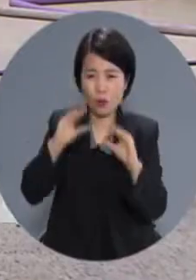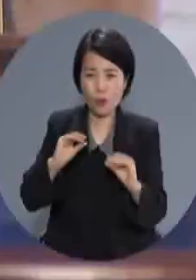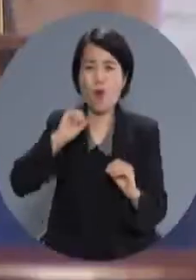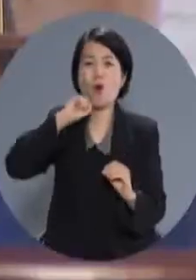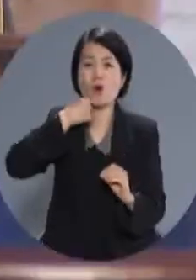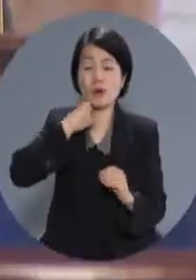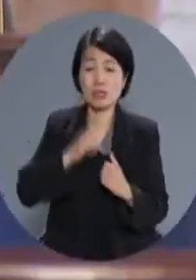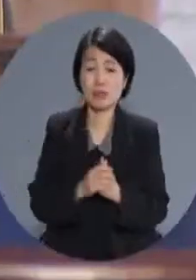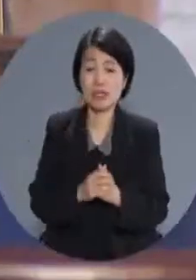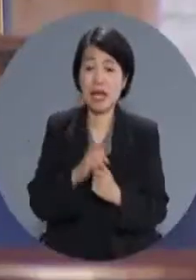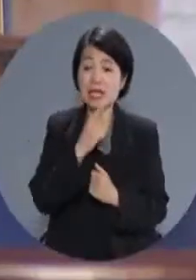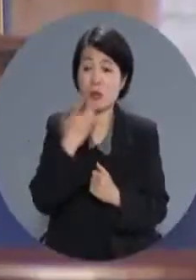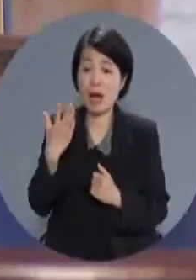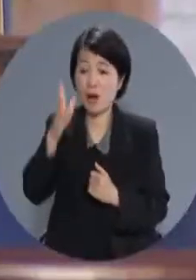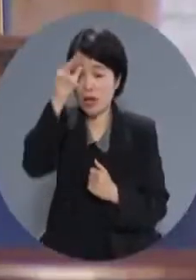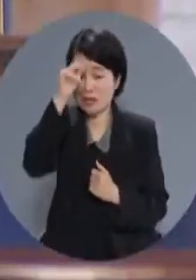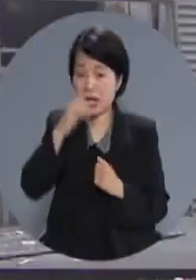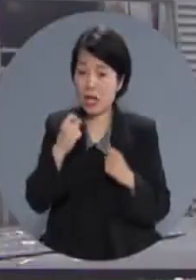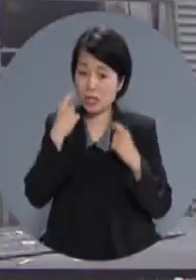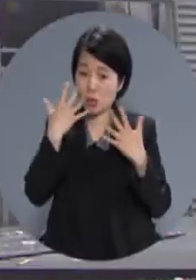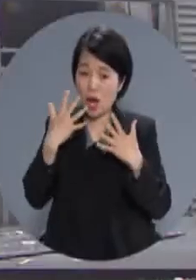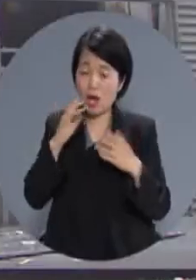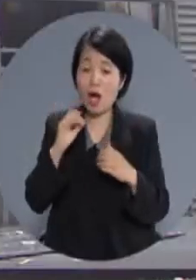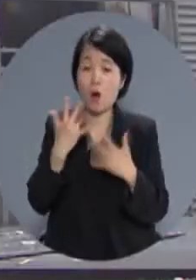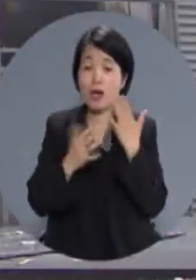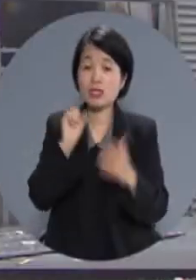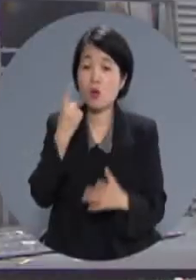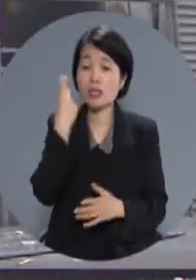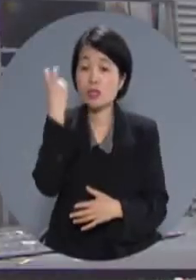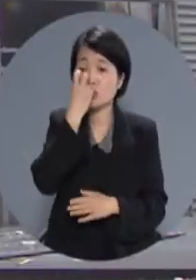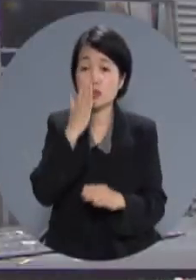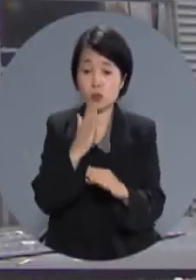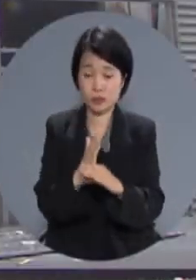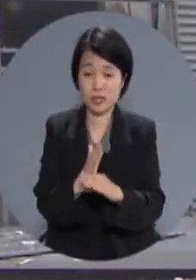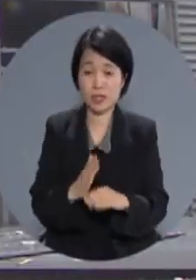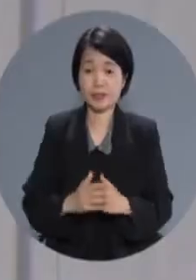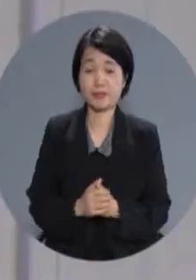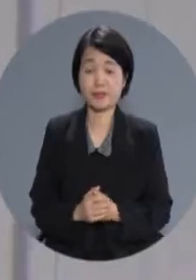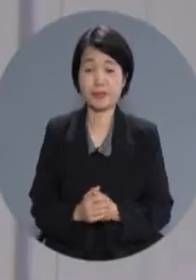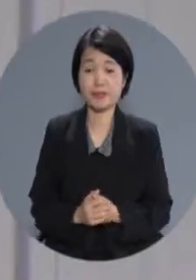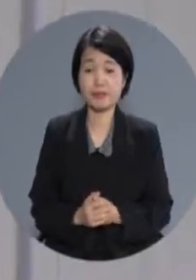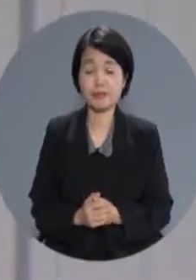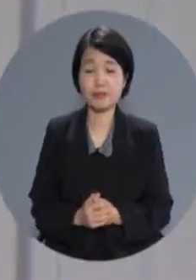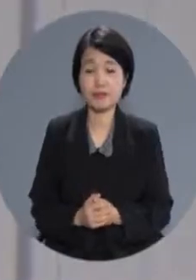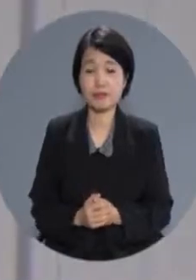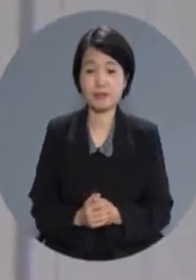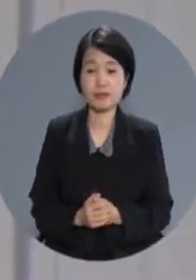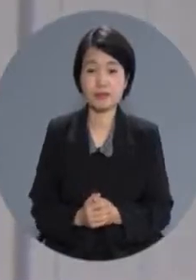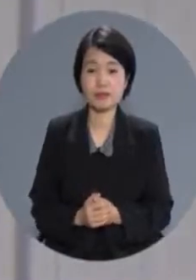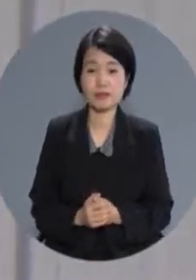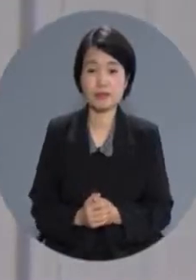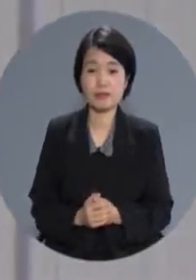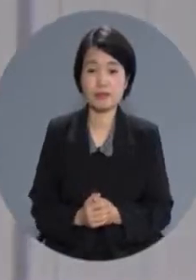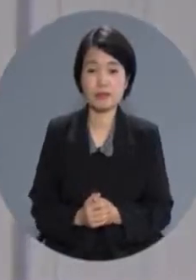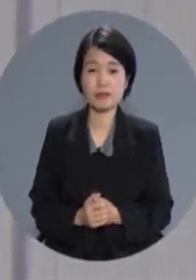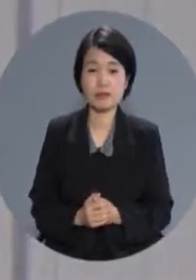많았습니다. 소방과 경찰은 정확한 화재 원인을 조사하고 있습니다. MBC 뉴스 강서영입니다.